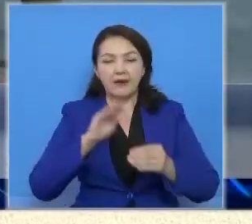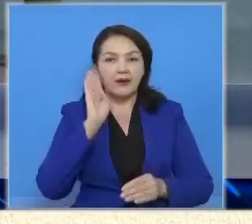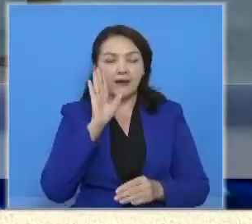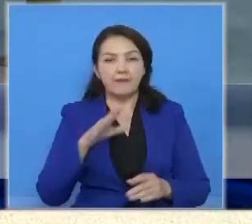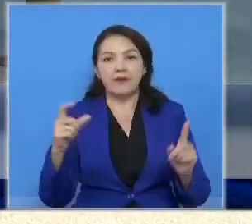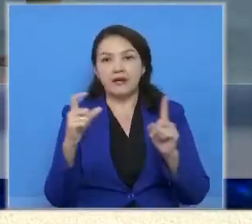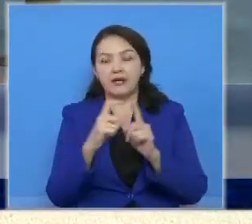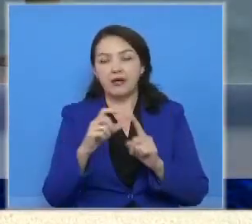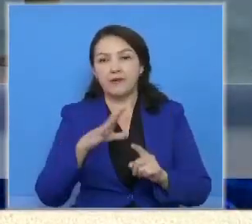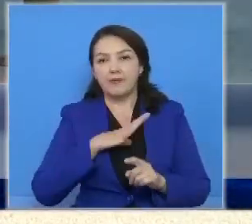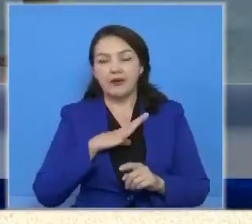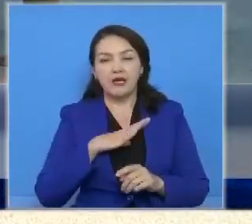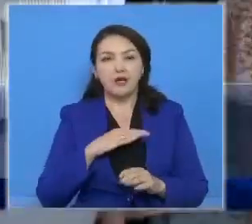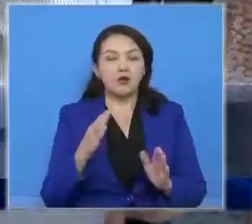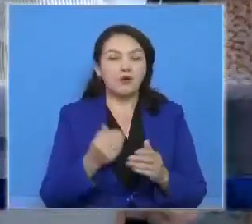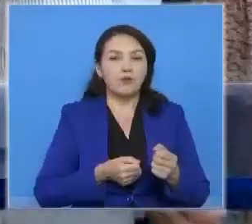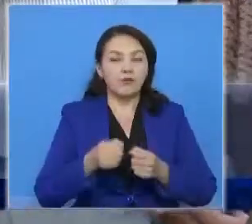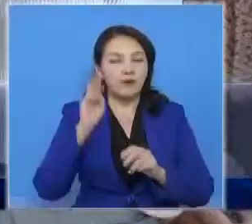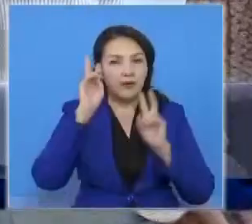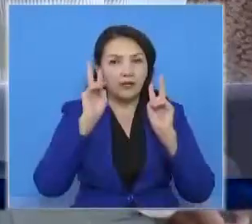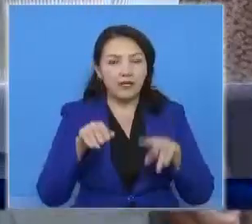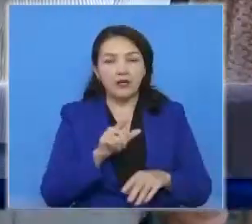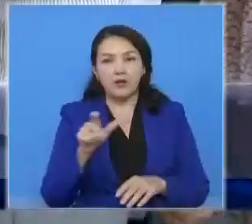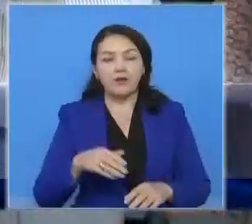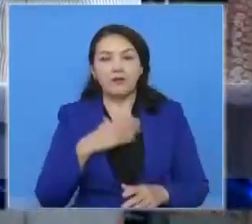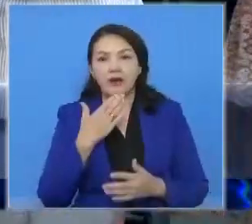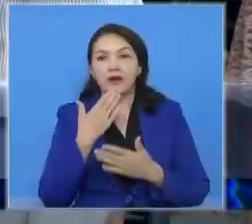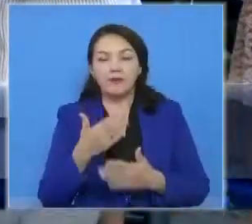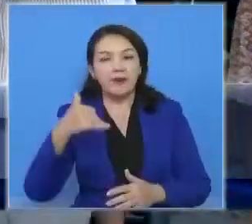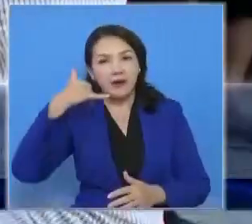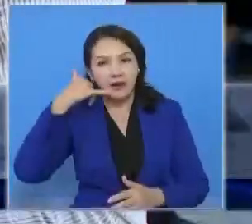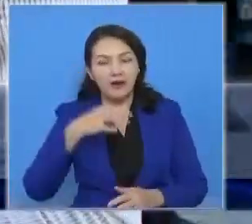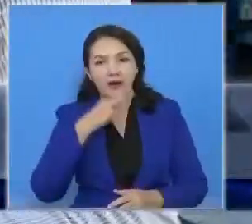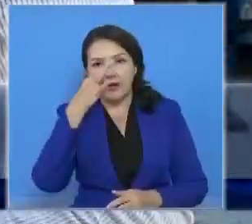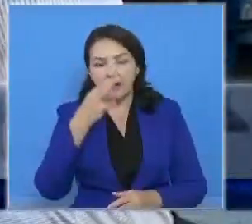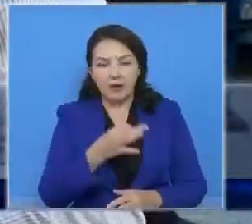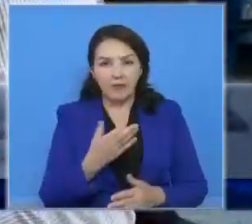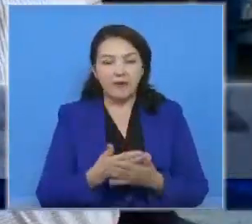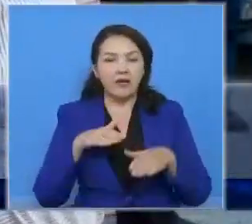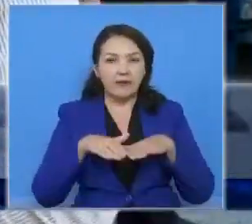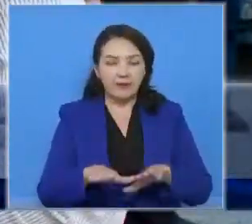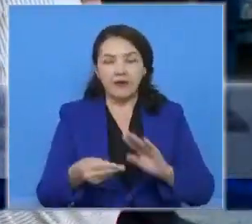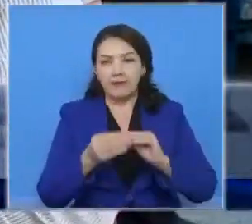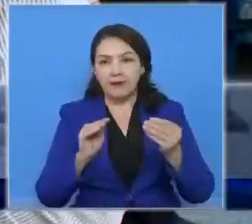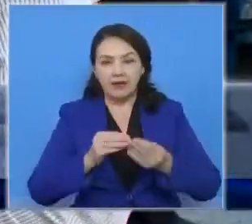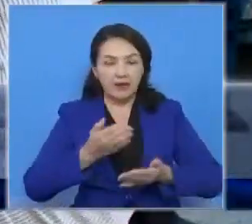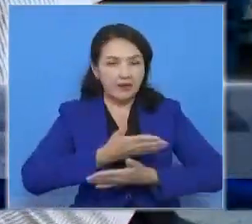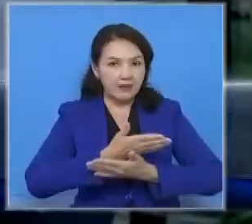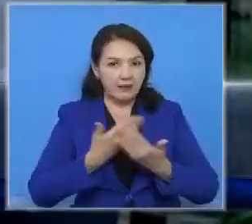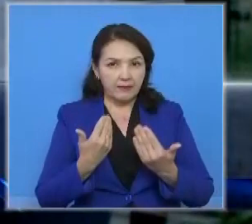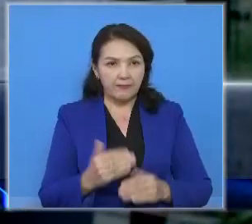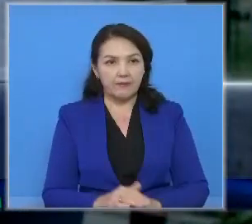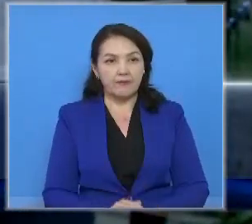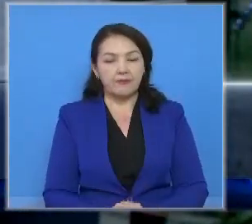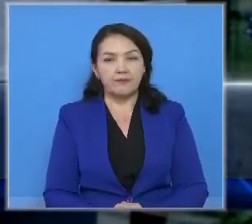по словам жильцов, руководство компании в курсе. Люди обращались по телефону в ответственные службы, но решения проблемы так и не получили.